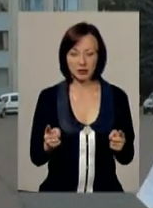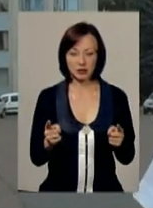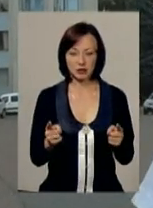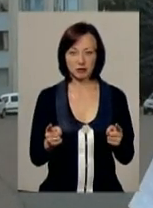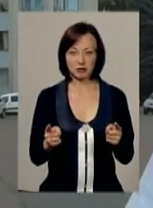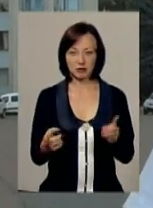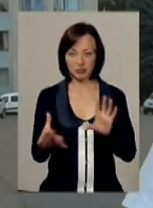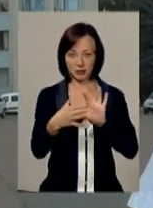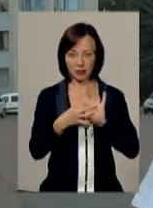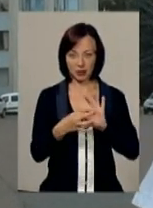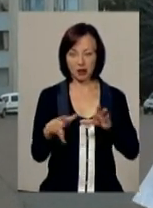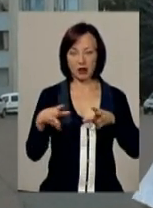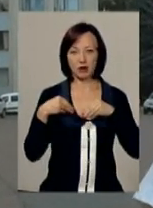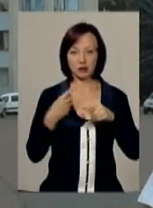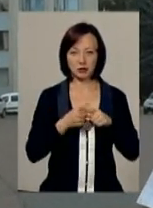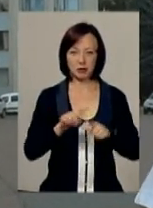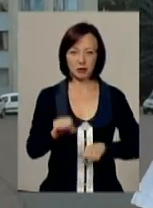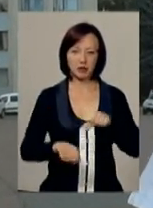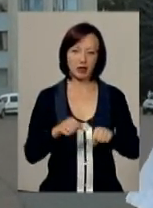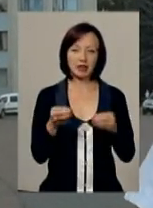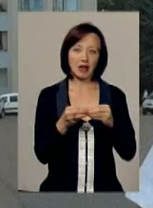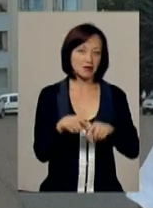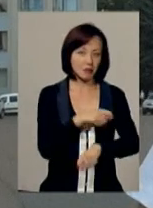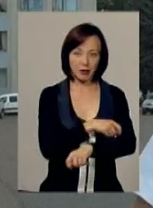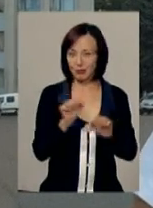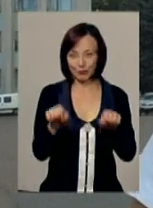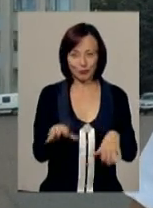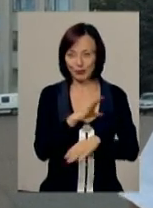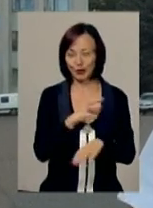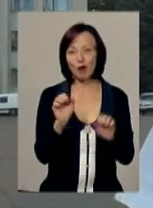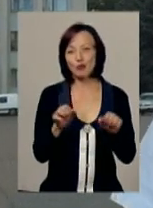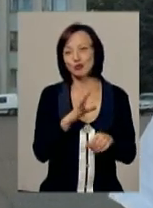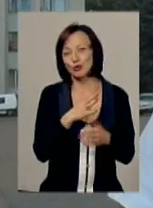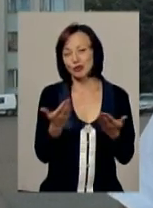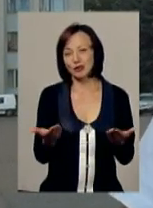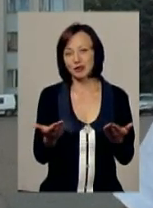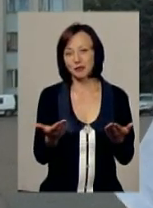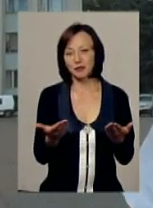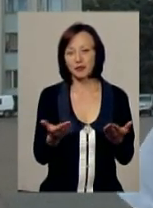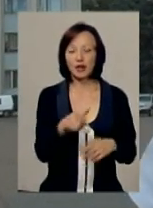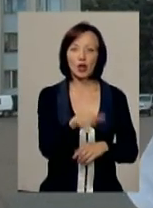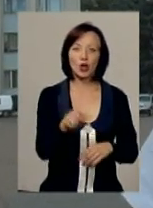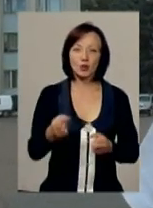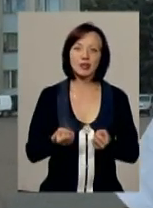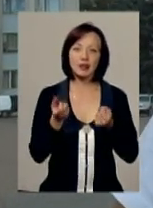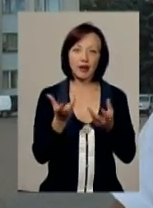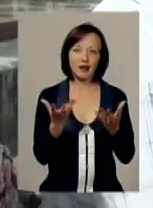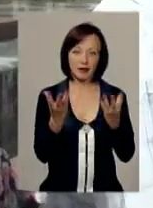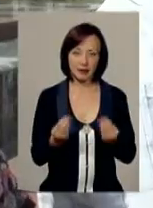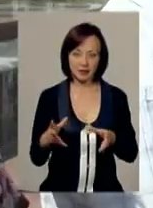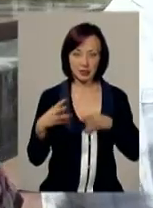нас приєднатися і проїхати. Це може бути і 10 метрів, розумієте? А може бути, там деякі люди по декілька днів з нами